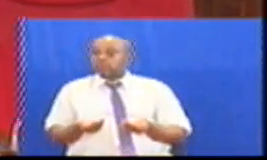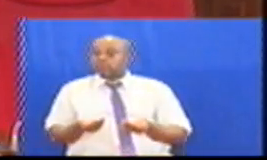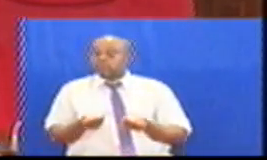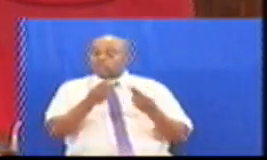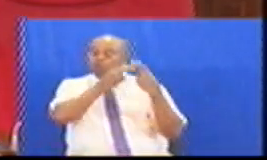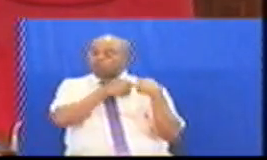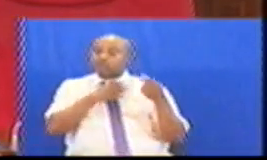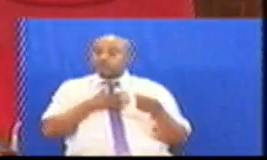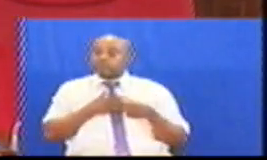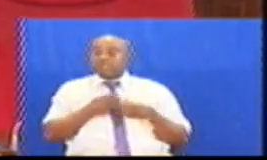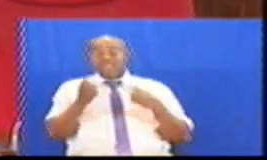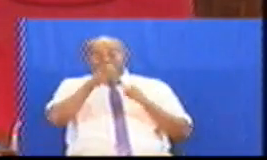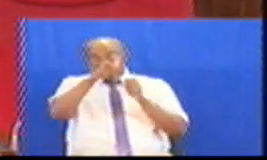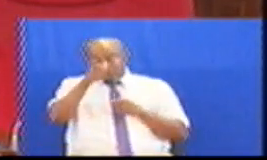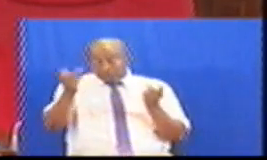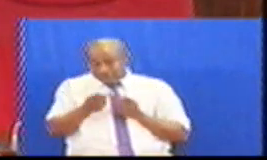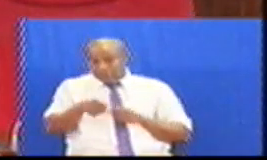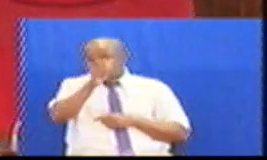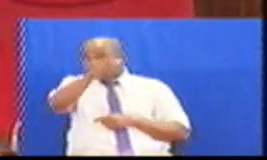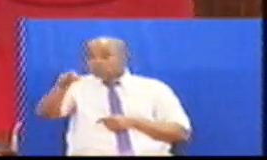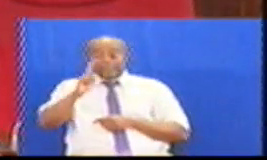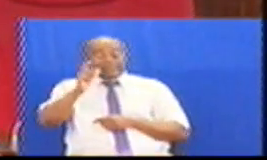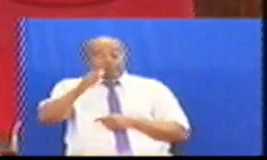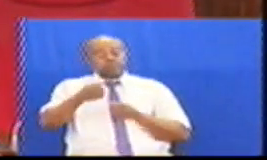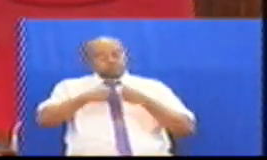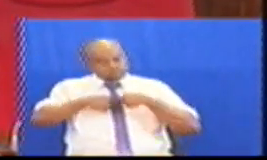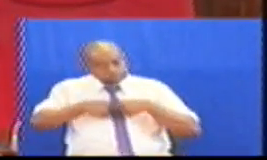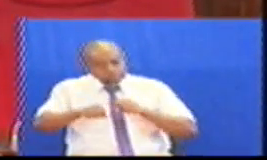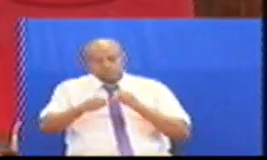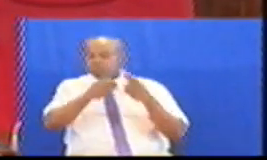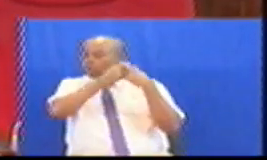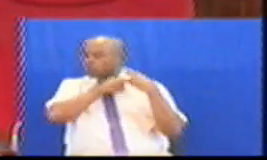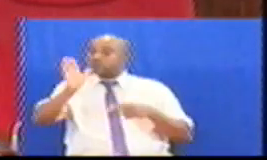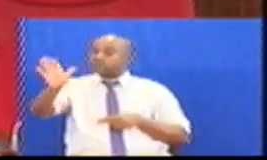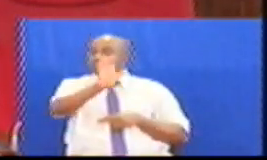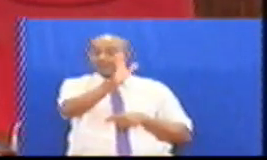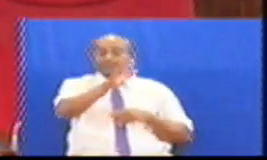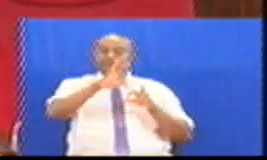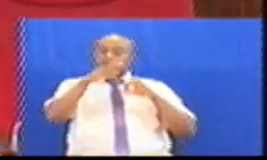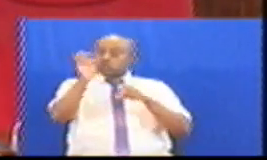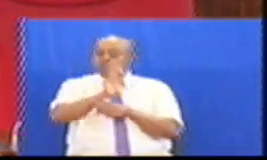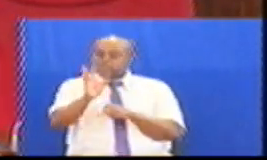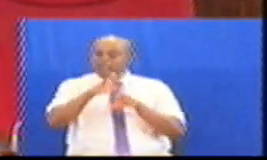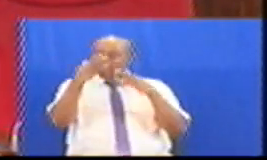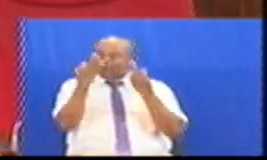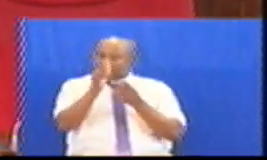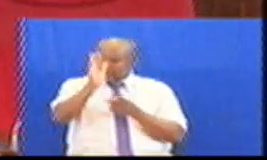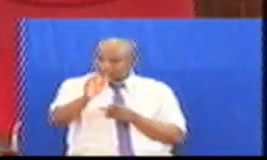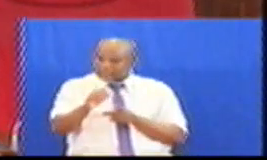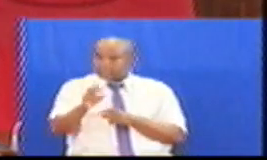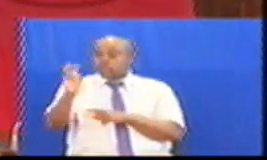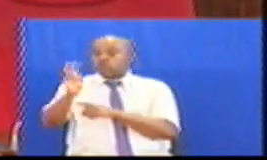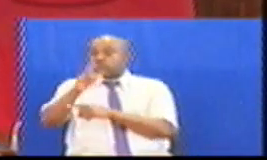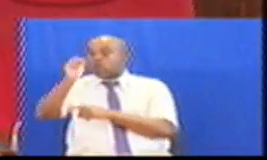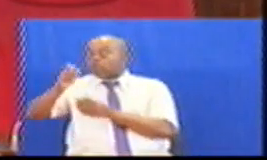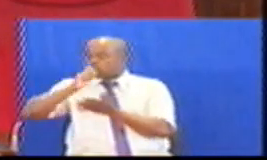na wananchi kwa ujumla wao, kila mtu atekeleze wajibu wake kulinda familia yake, kulinda watu wa ofisini kwake,